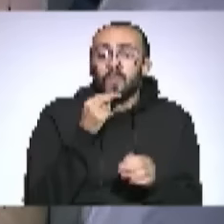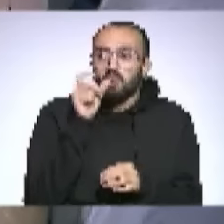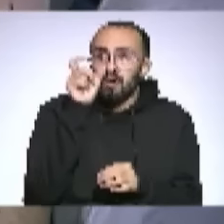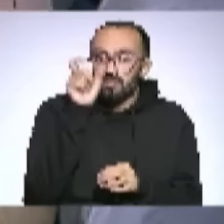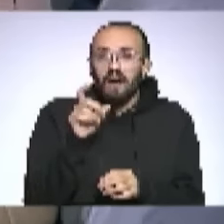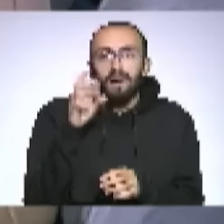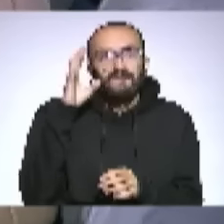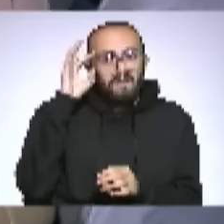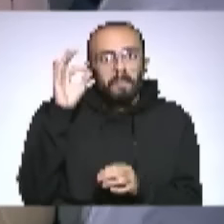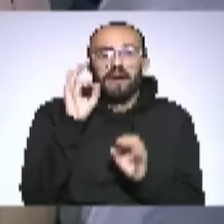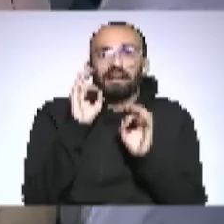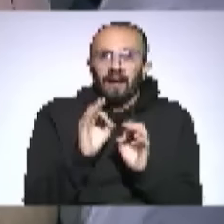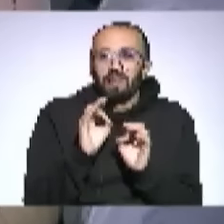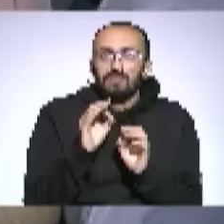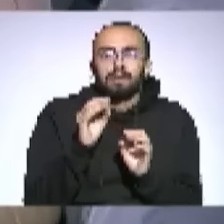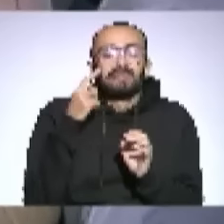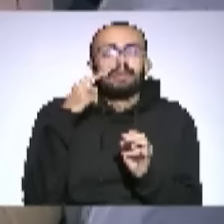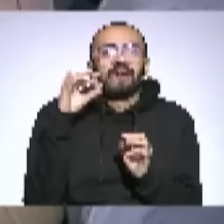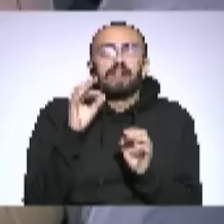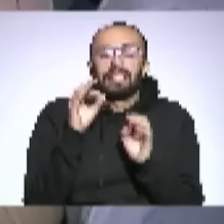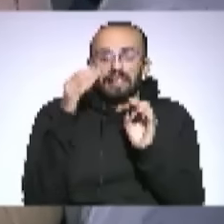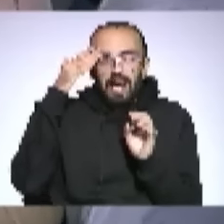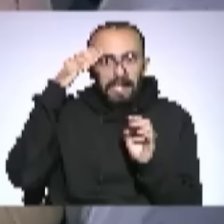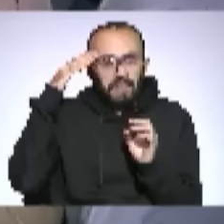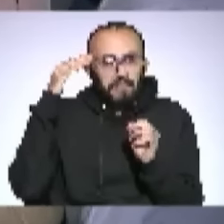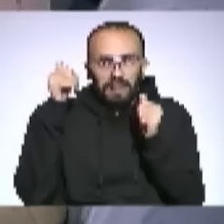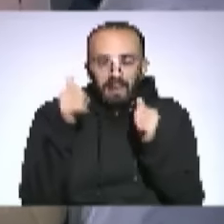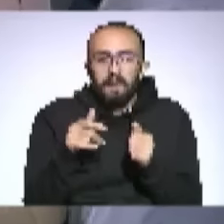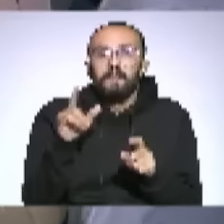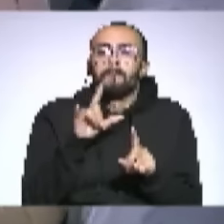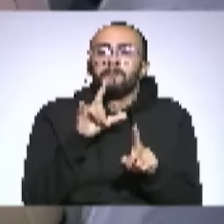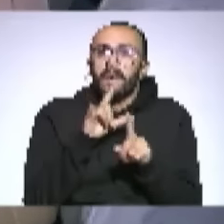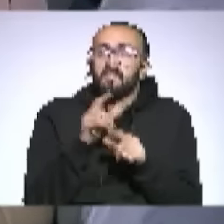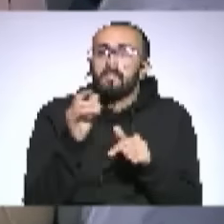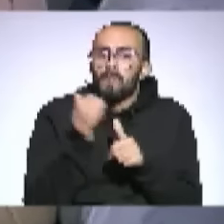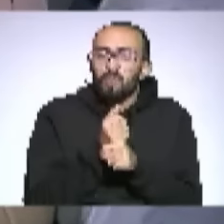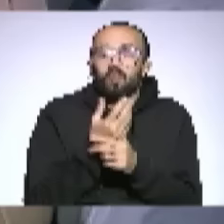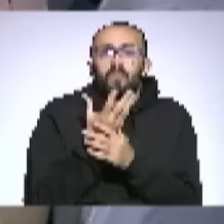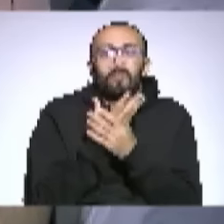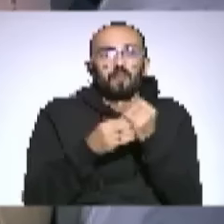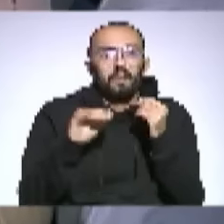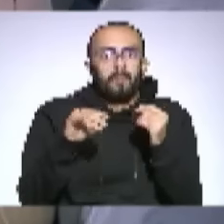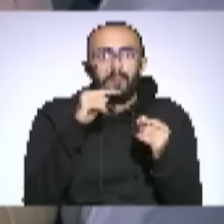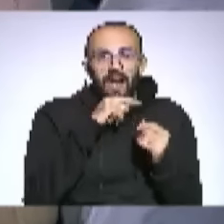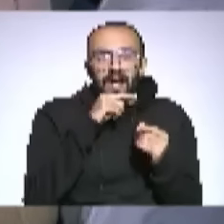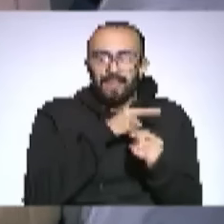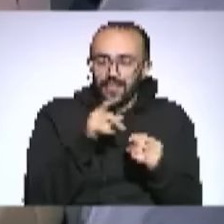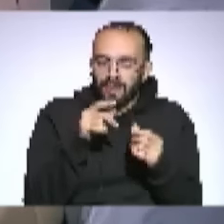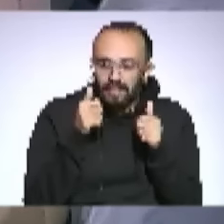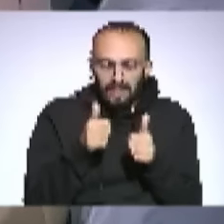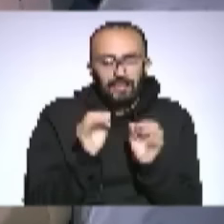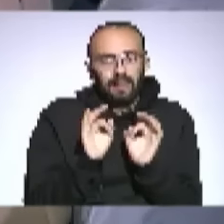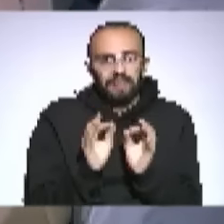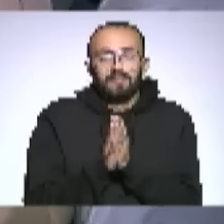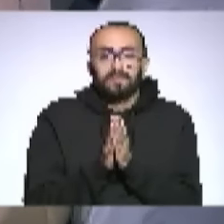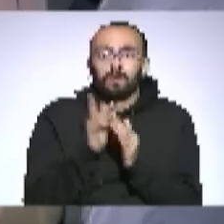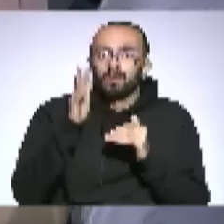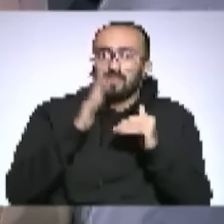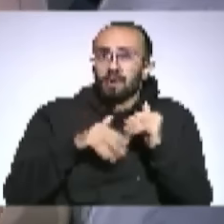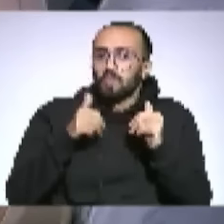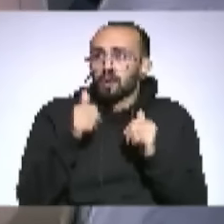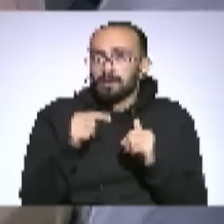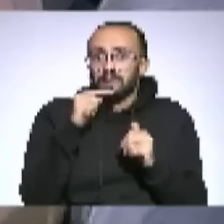جدا وحكيم جدا واضح ان بيحب ا مراته بيحب بناته وده كمان وراه تربيه